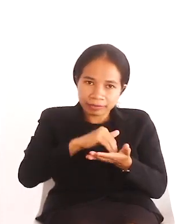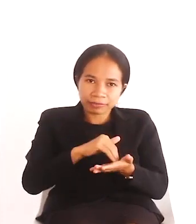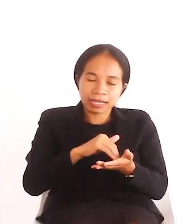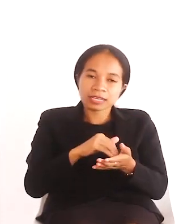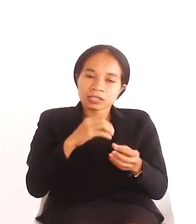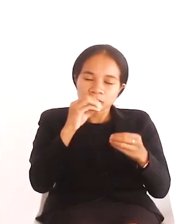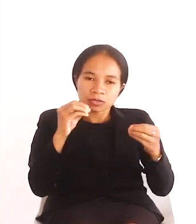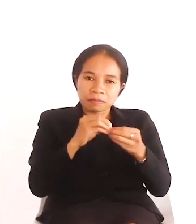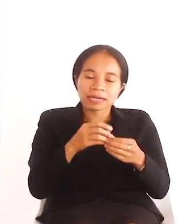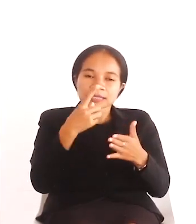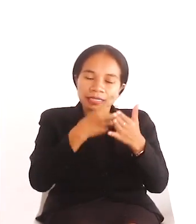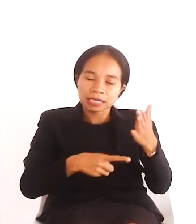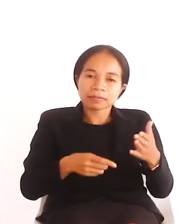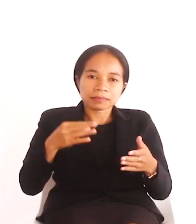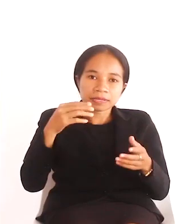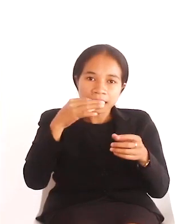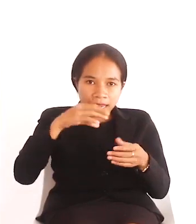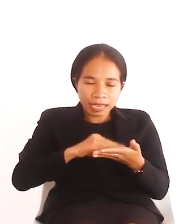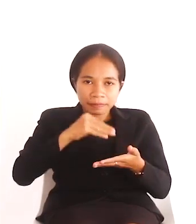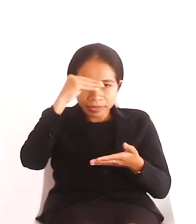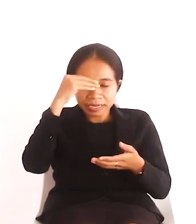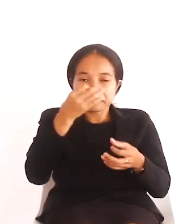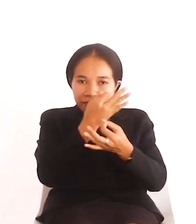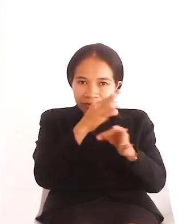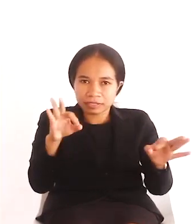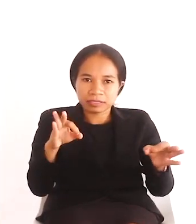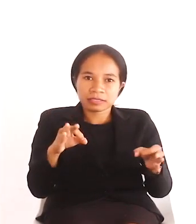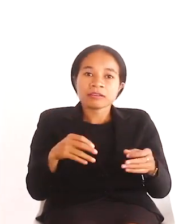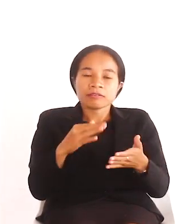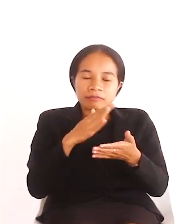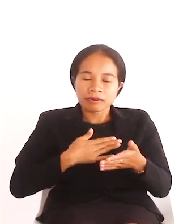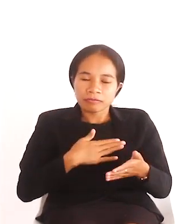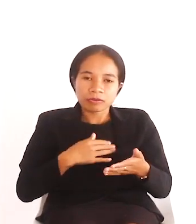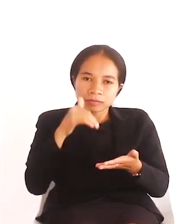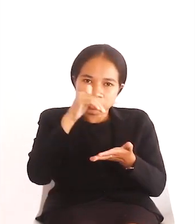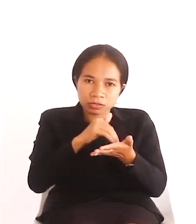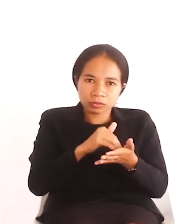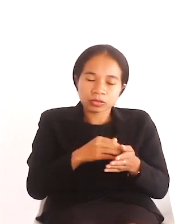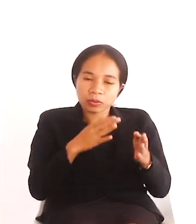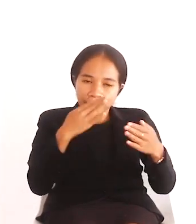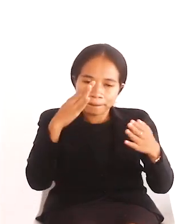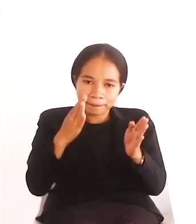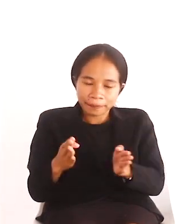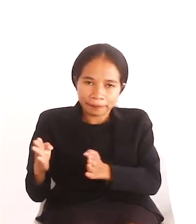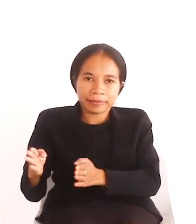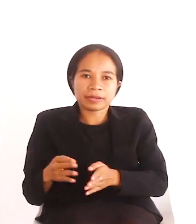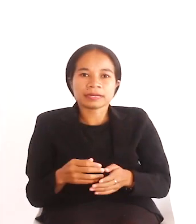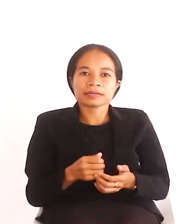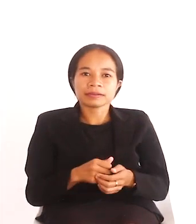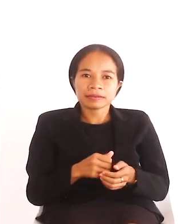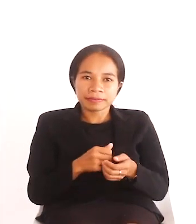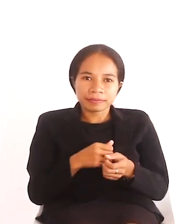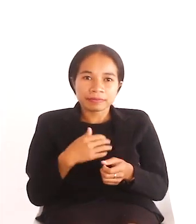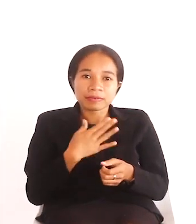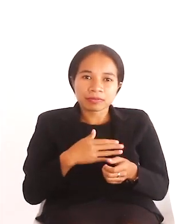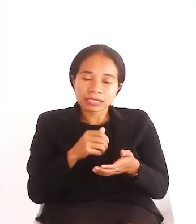aprende tiona. Nune, halo favor estuda, no preparan. Hore seik, ita hare saída mak sinonimo. Sinonimo